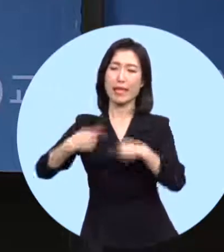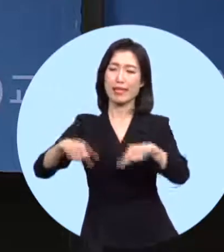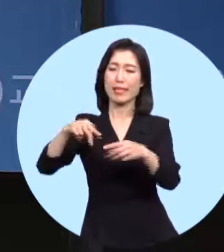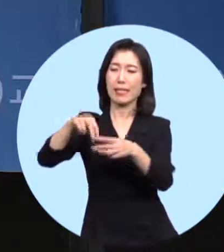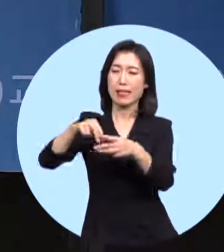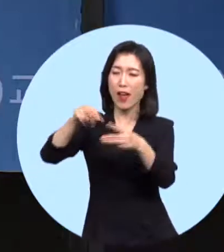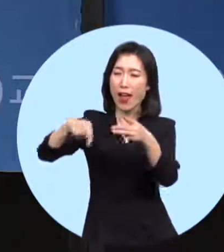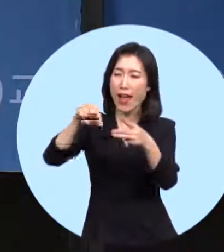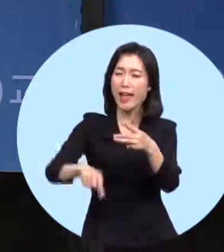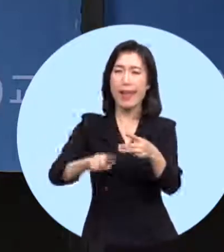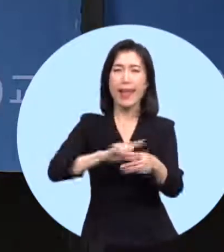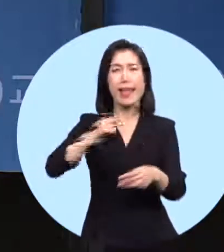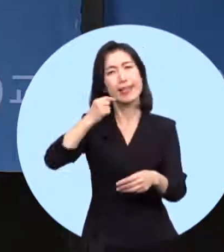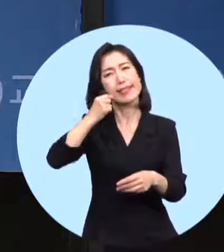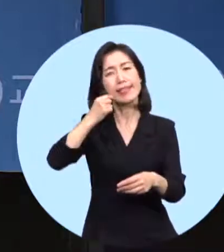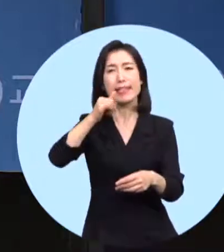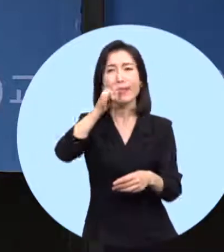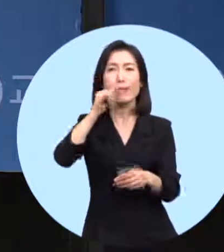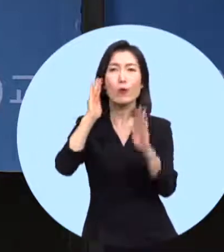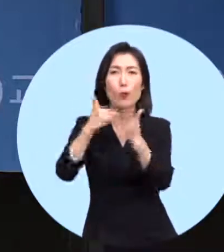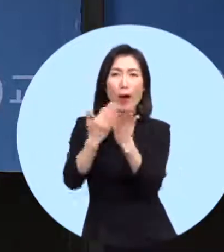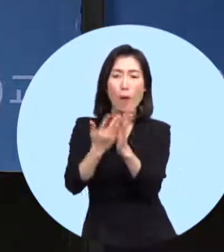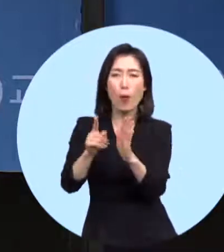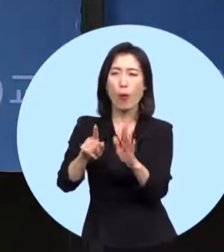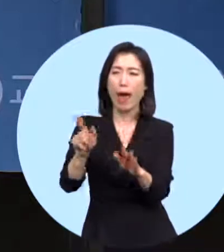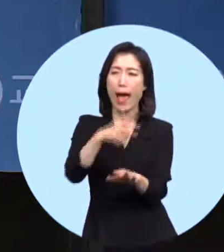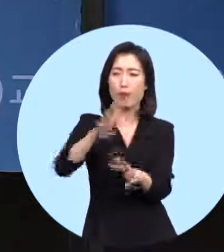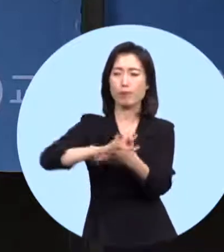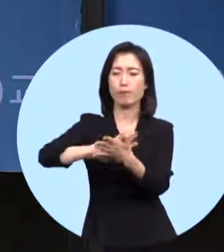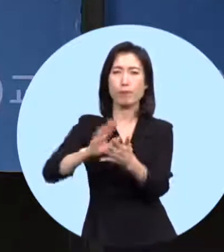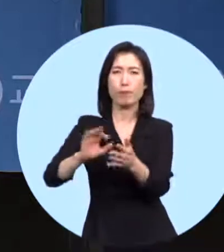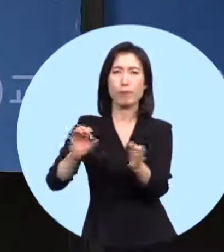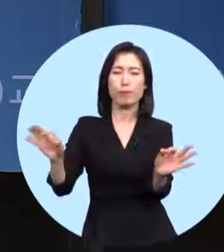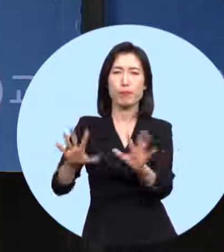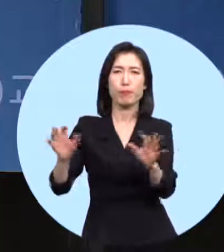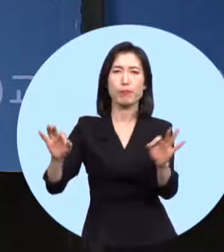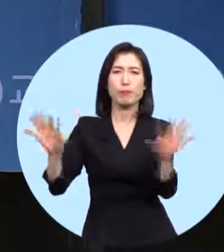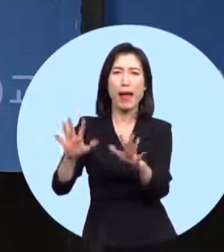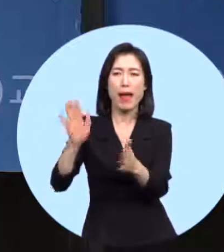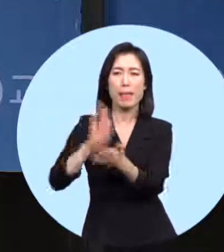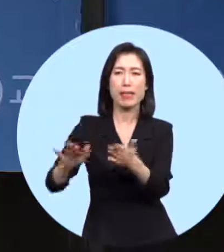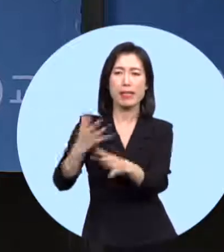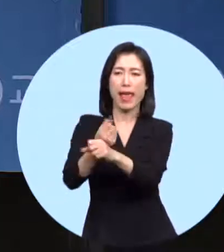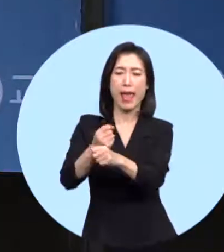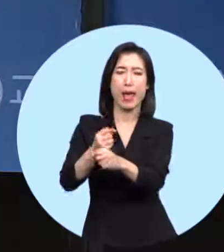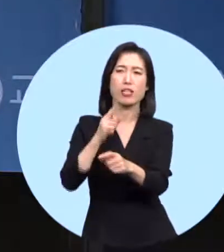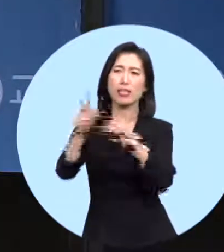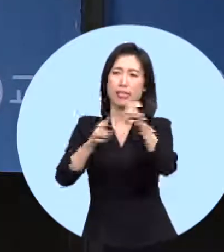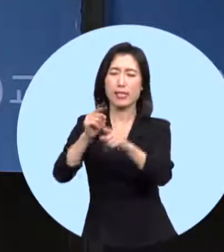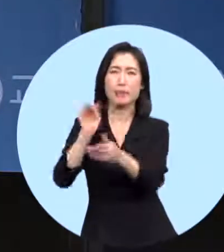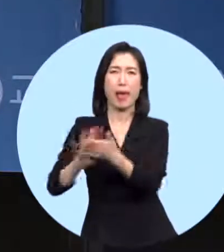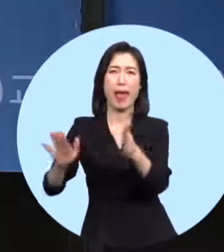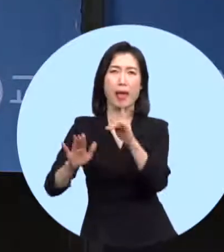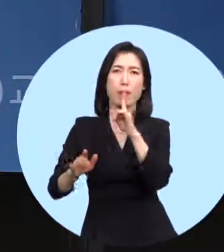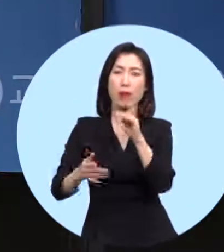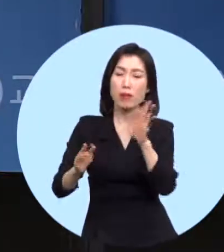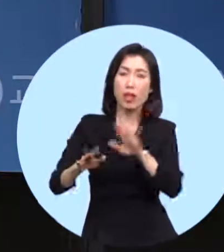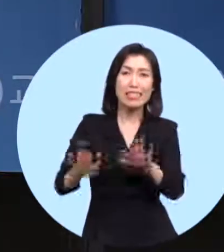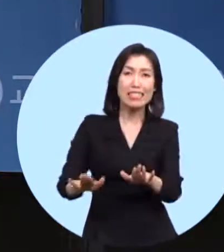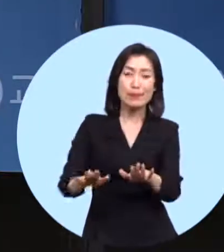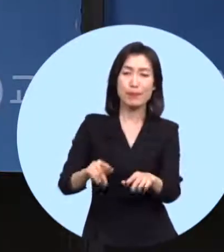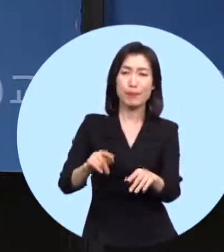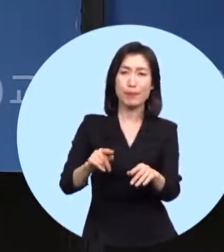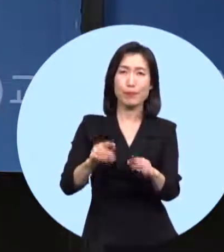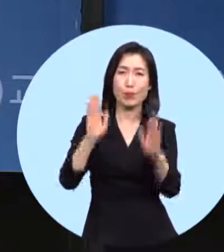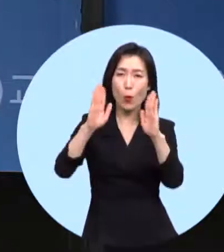평생교육 중에 굉장히 인기가 있는 과목은 당일날로 바로 매진이 된다고 하더라고요. 근데 지금은 그런 것조차 우리가